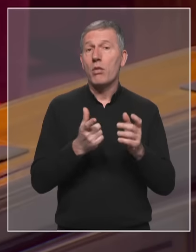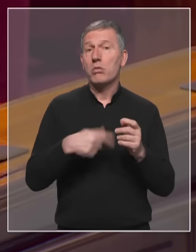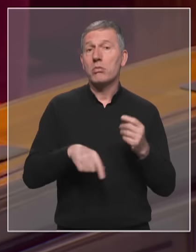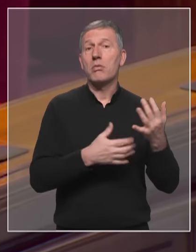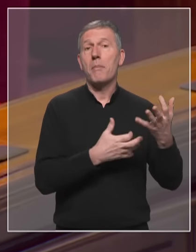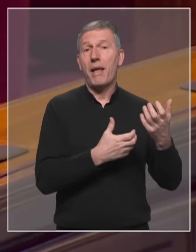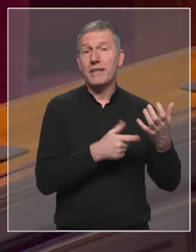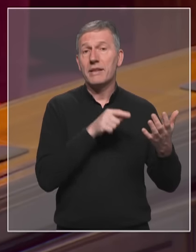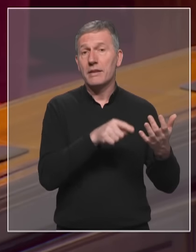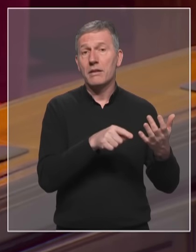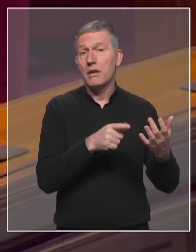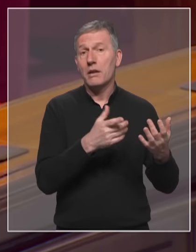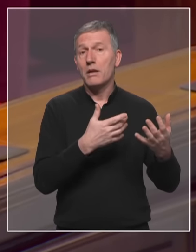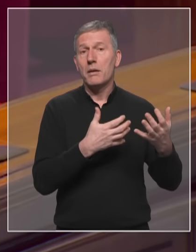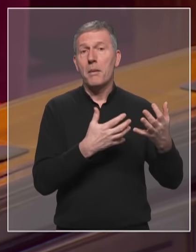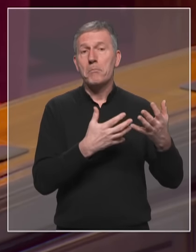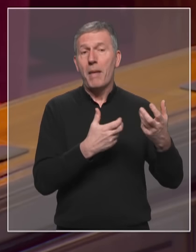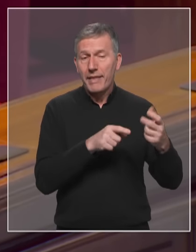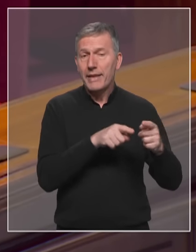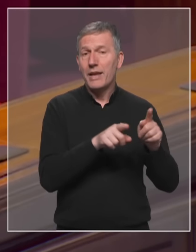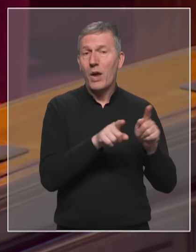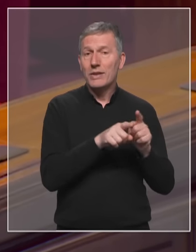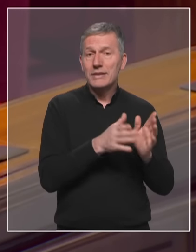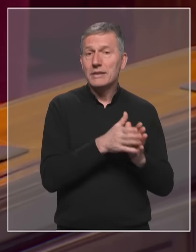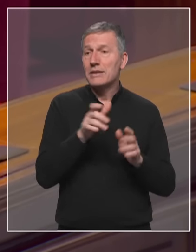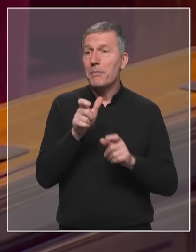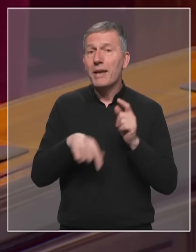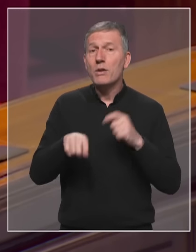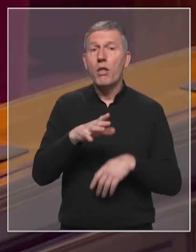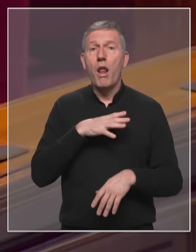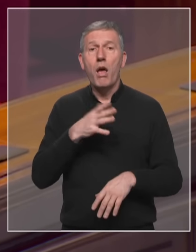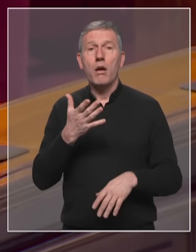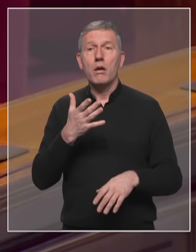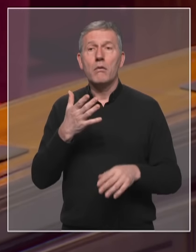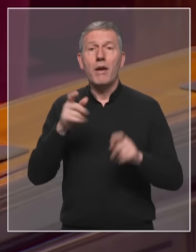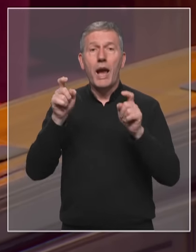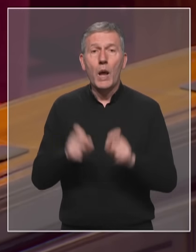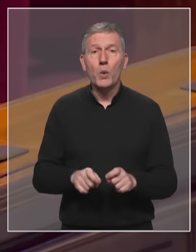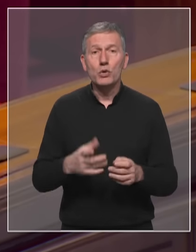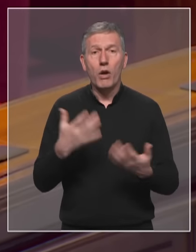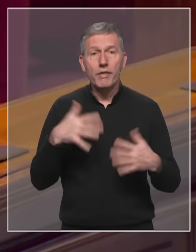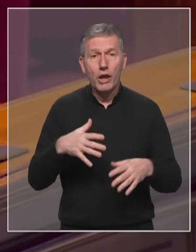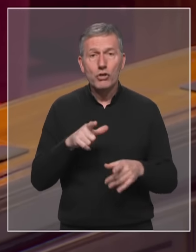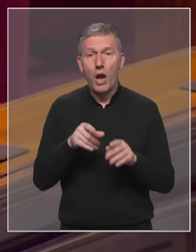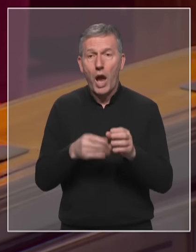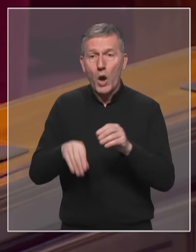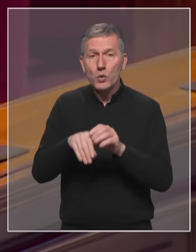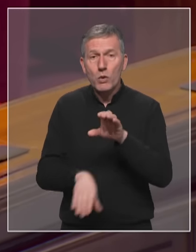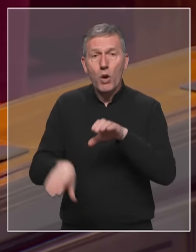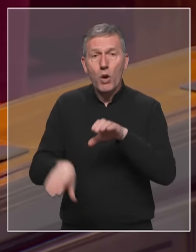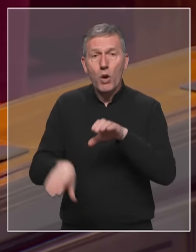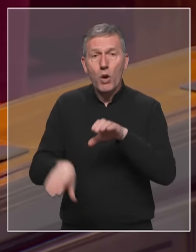Martinique, bénéficient pas, sur la Martinique, pas seulement sur la Martinique, les gens qui bénéficient de réductions déjà soient compensés ou des public